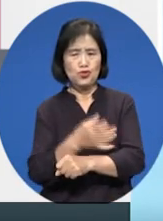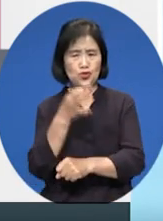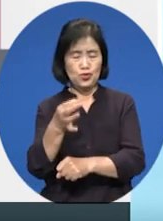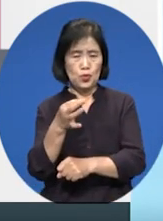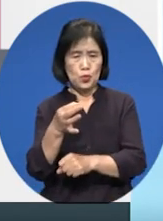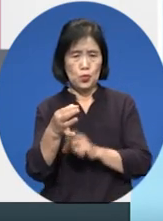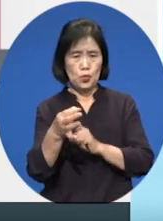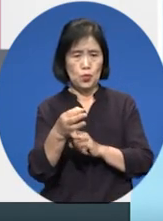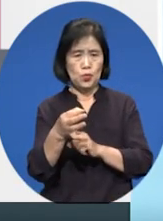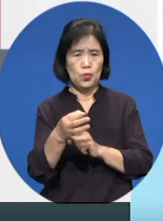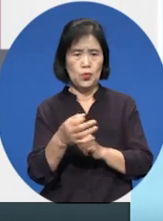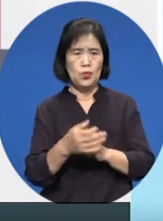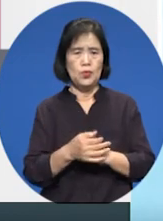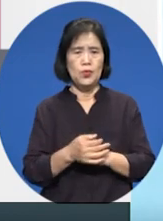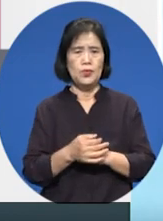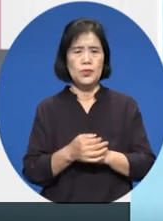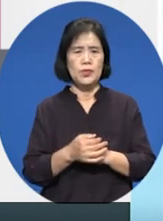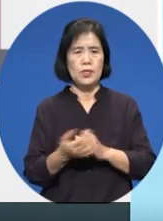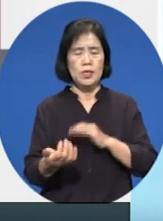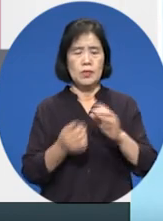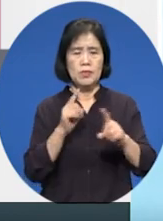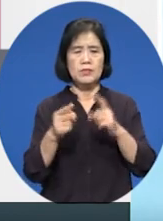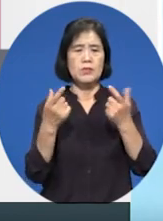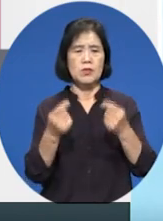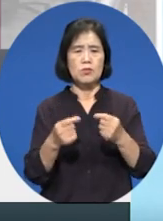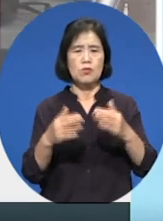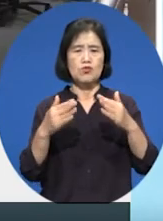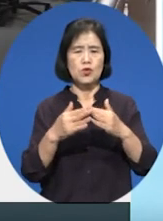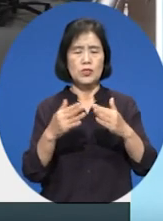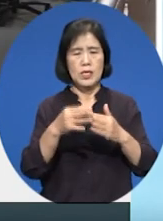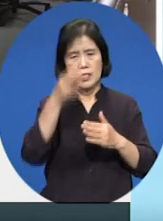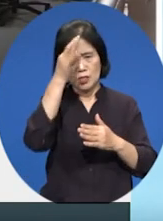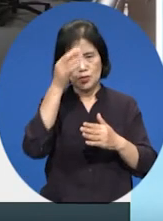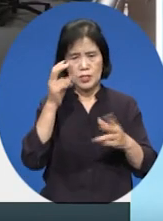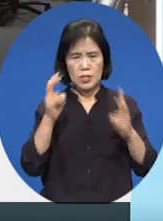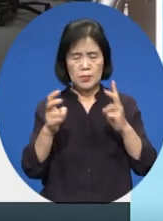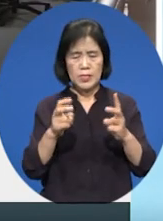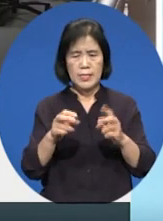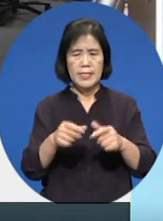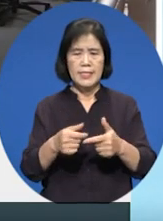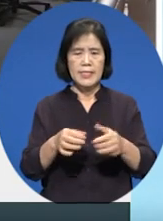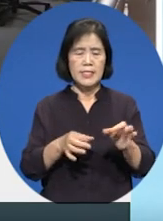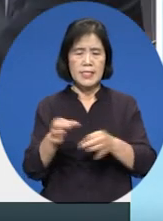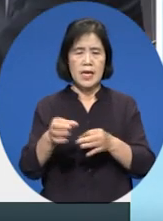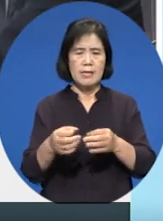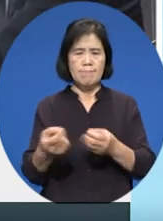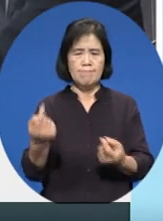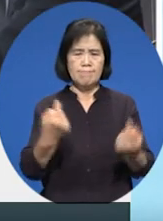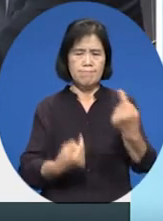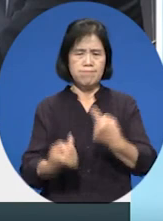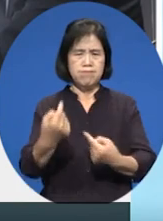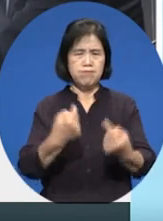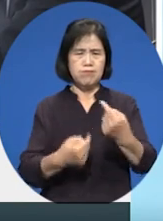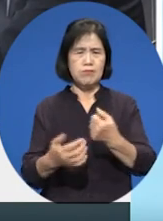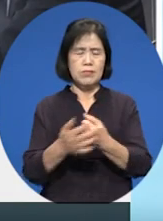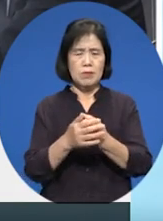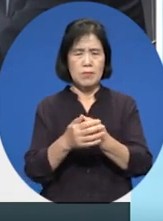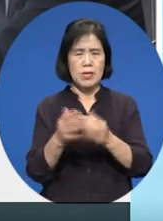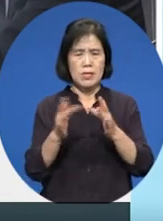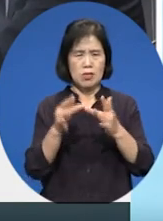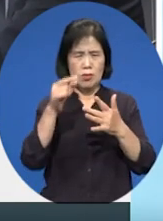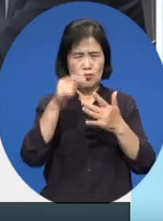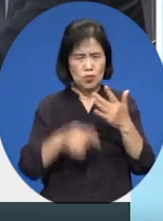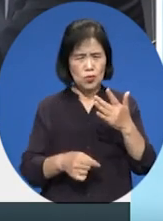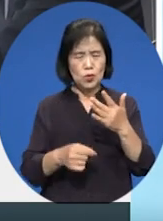수수료율 같은 경우에는 제가 생각하기에는 아까도 말씀드렸듯이 부동산 기술 기업들이 이 시장을 갖다가 점점 들어오면서 사실은 앞으로